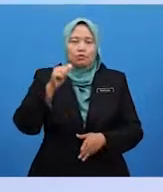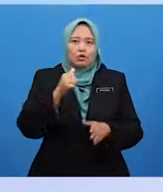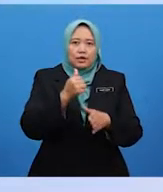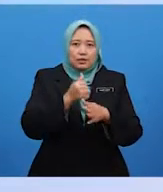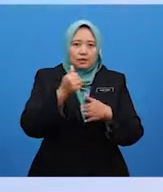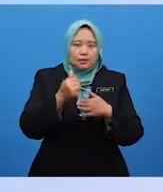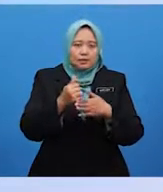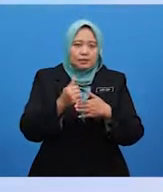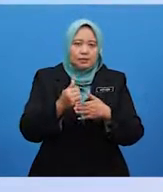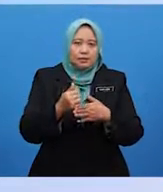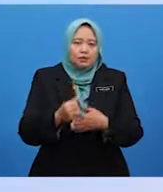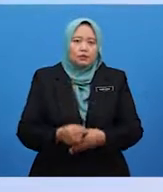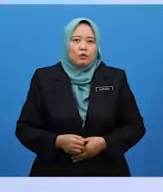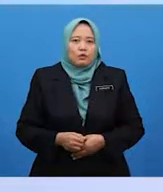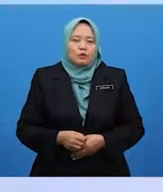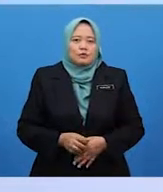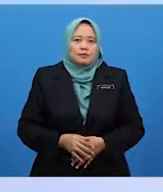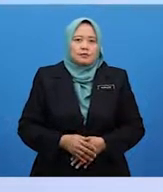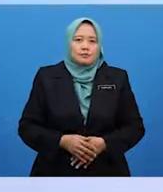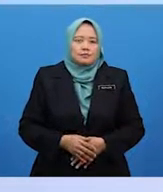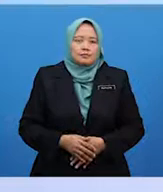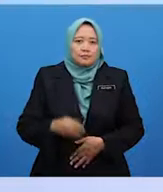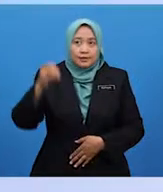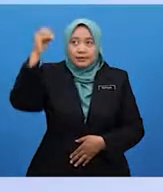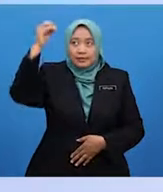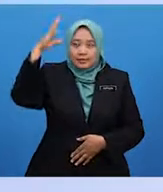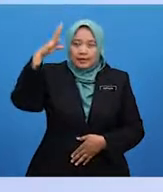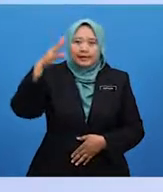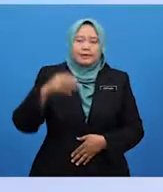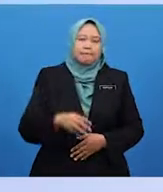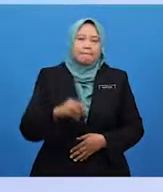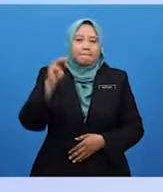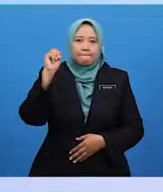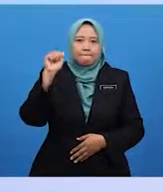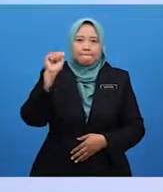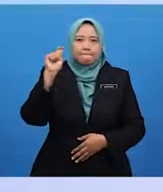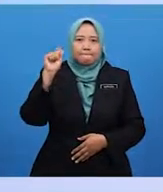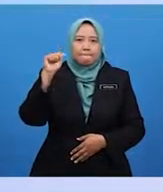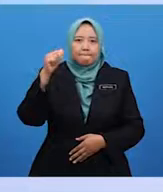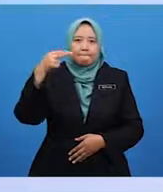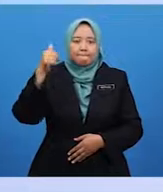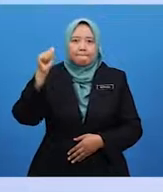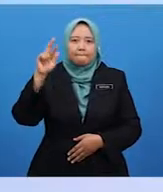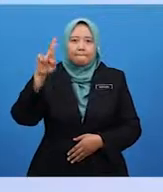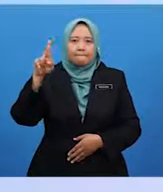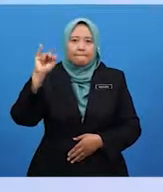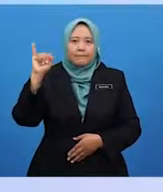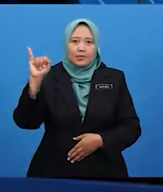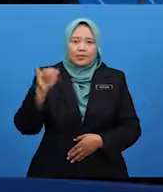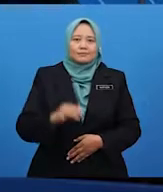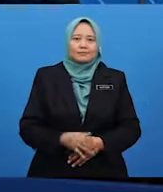pencahayaan dapat ditingkatkan dengan penggunaan warna-warna cerah dan ceria untuk menampakkan satu kesan ruang yang